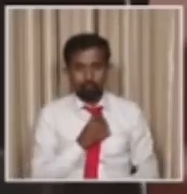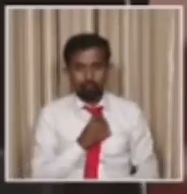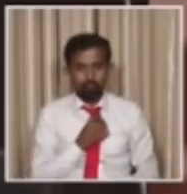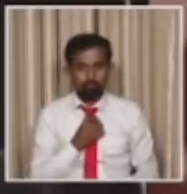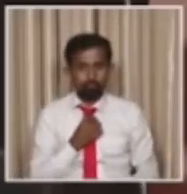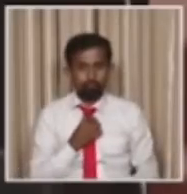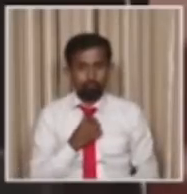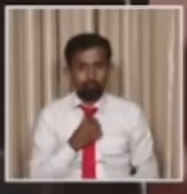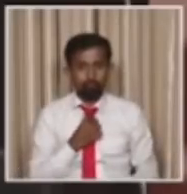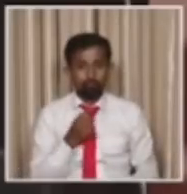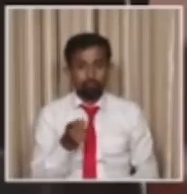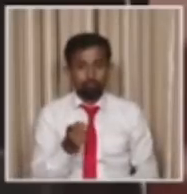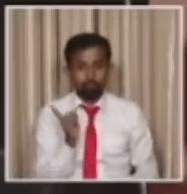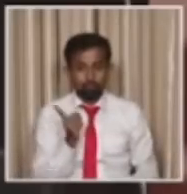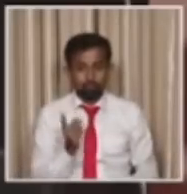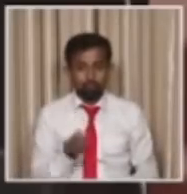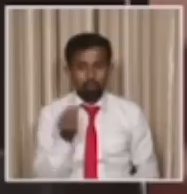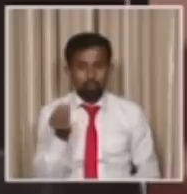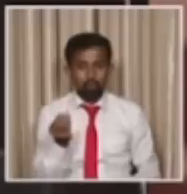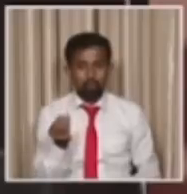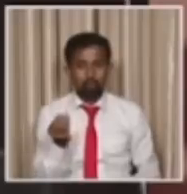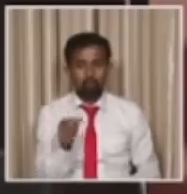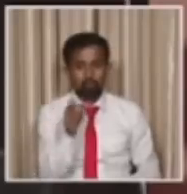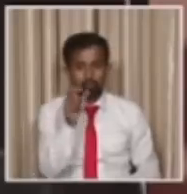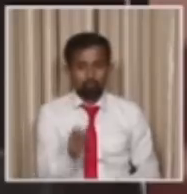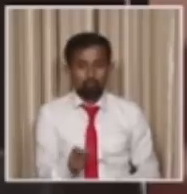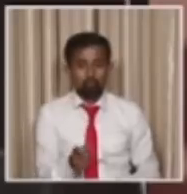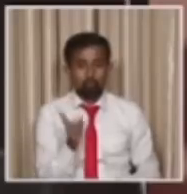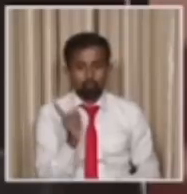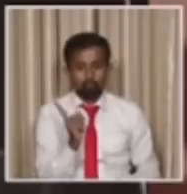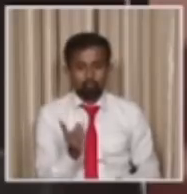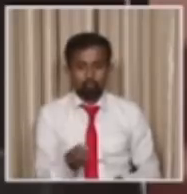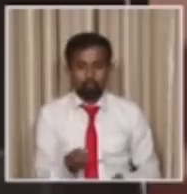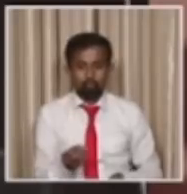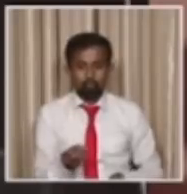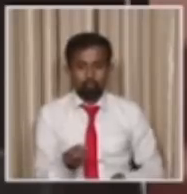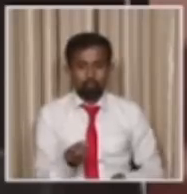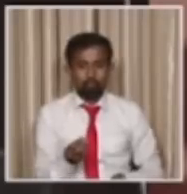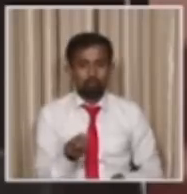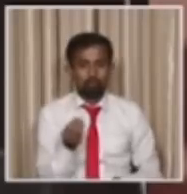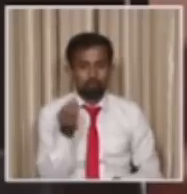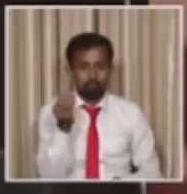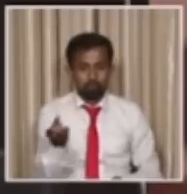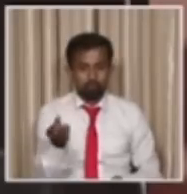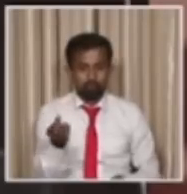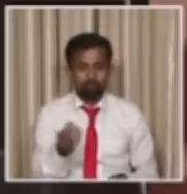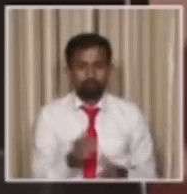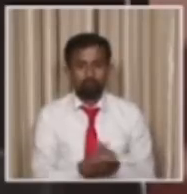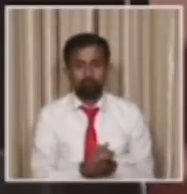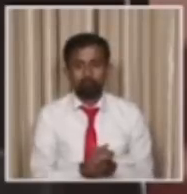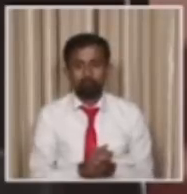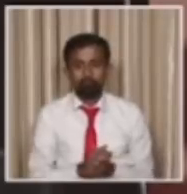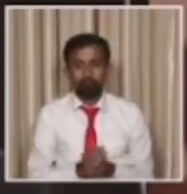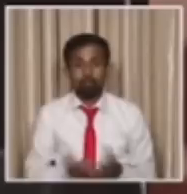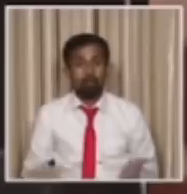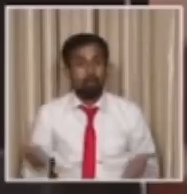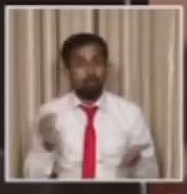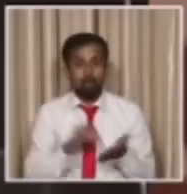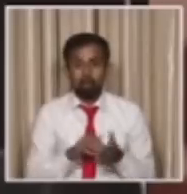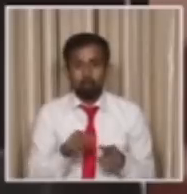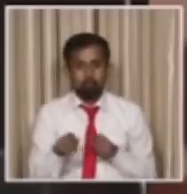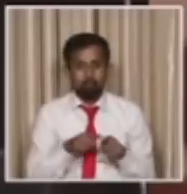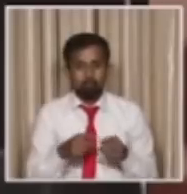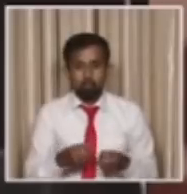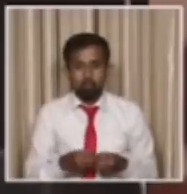දඬුවම් දිය යුතු පුද්ගලයන්ට දඬුවම් දීම අනිත් එක තමයි නැවත මෙවැනි